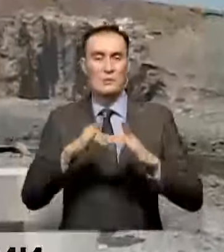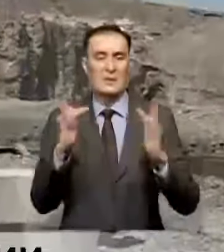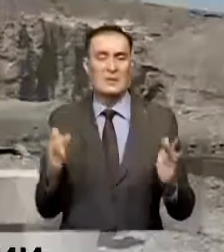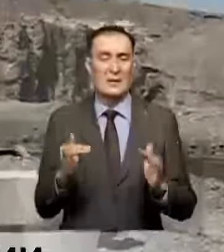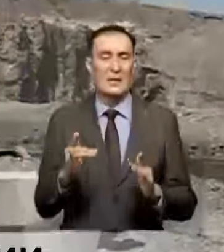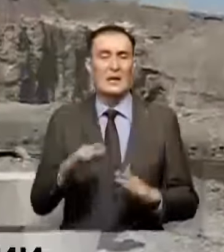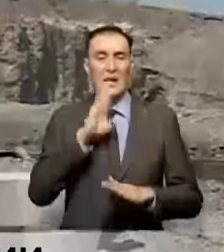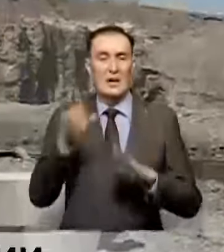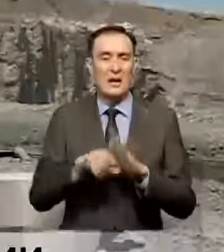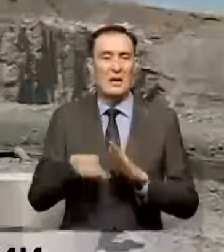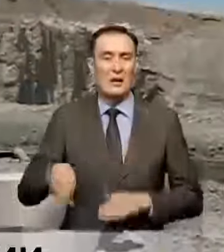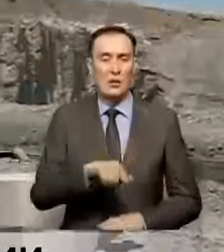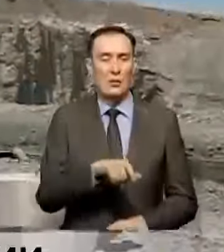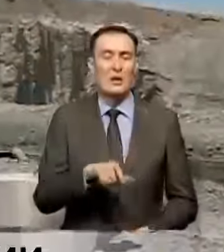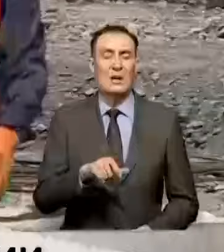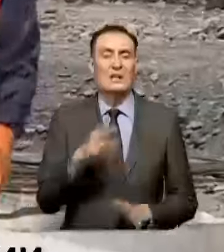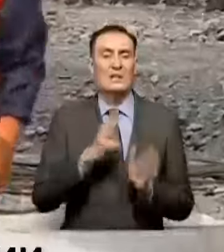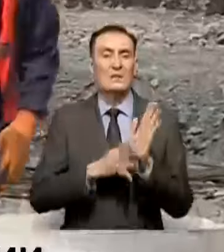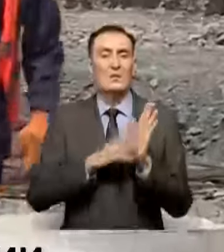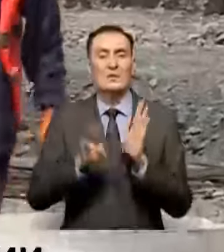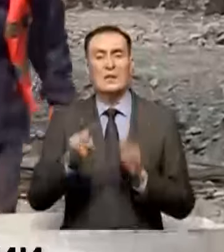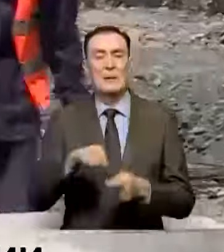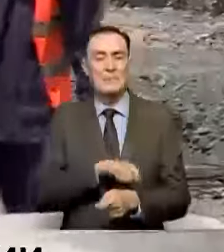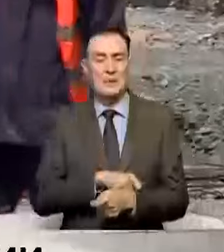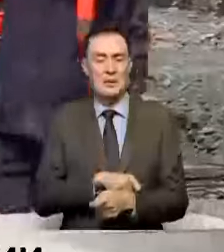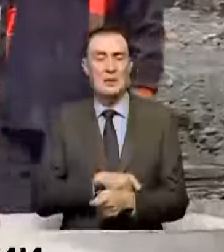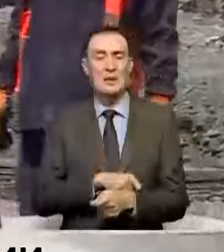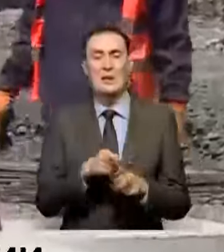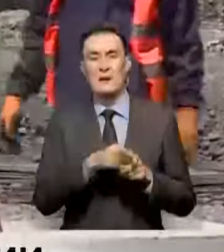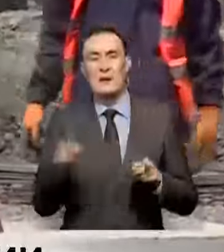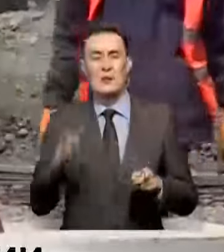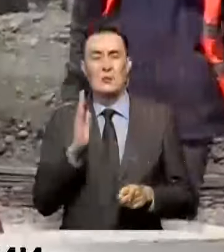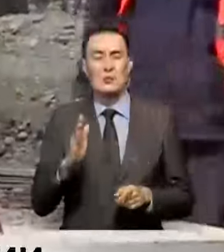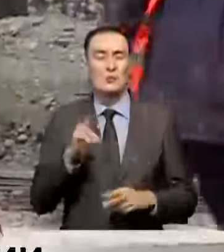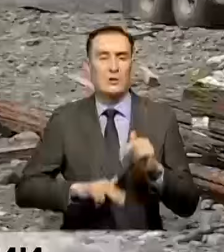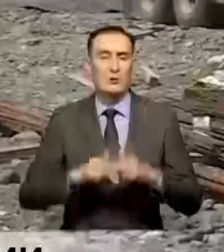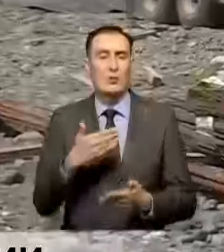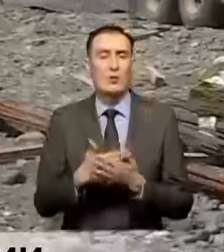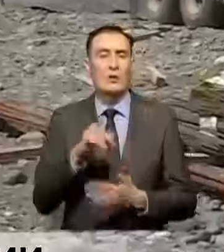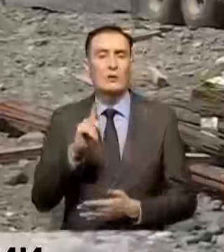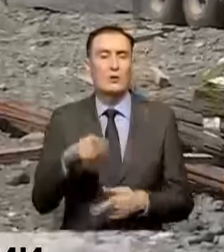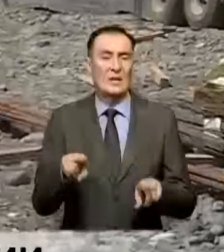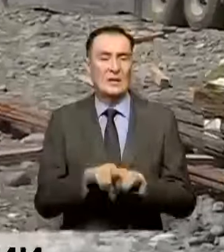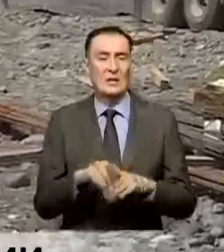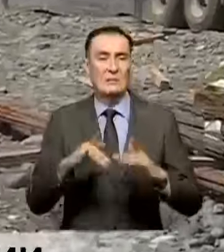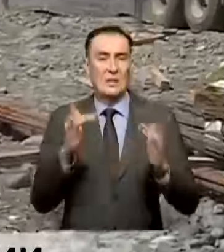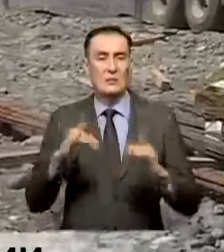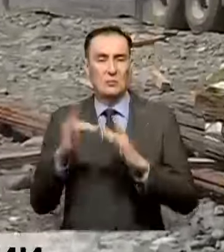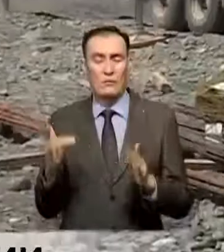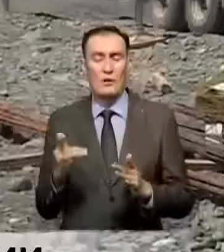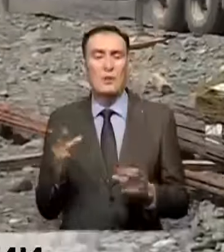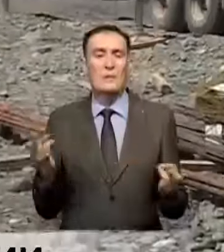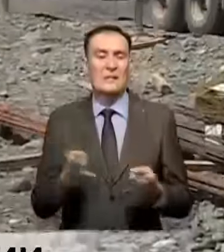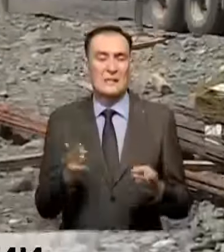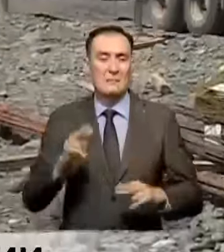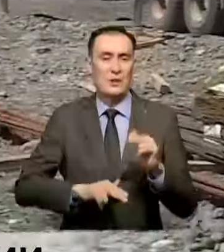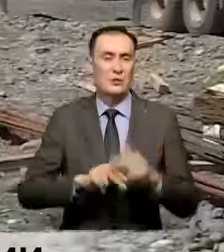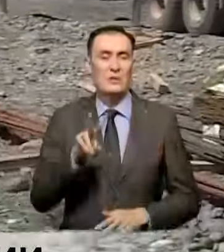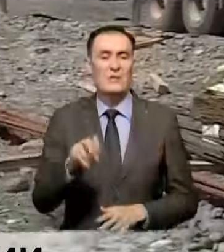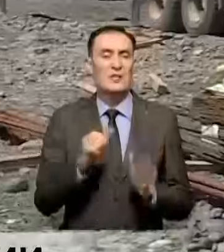над рекой Жаманты 93 метра. Всего на участке Достык-Мойынты будут около 100 подобных сооружений. Еще предстоит